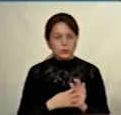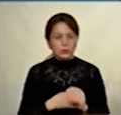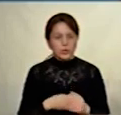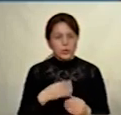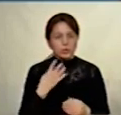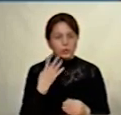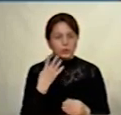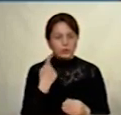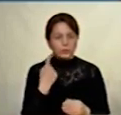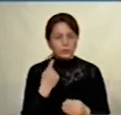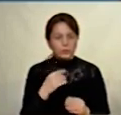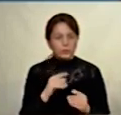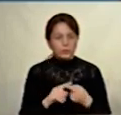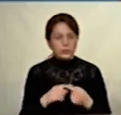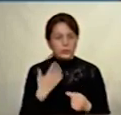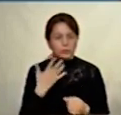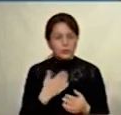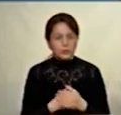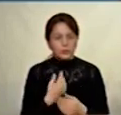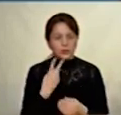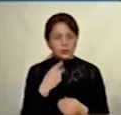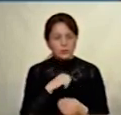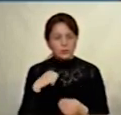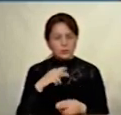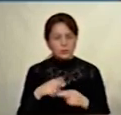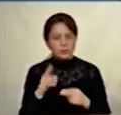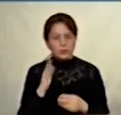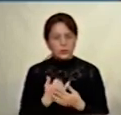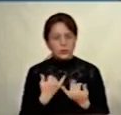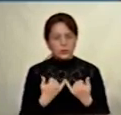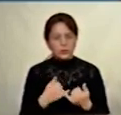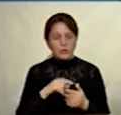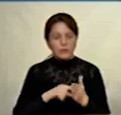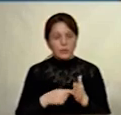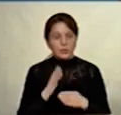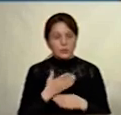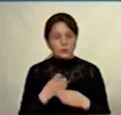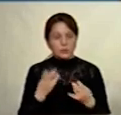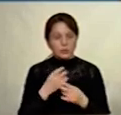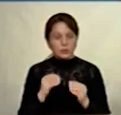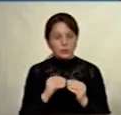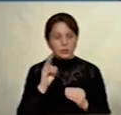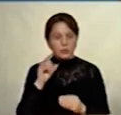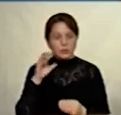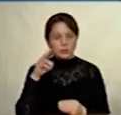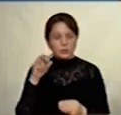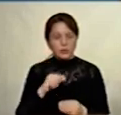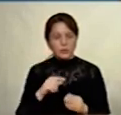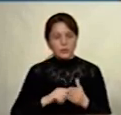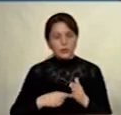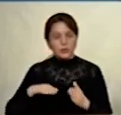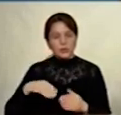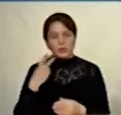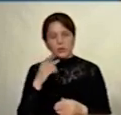5, 2. Endi esa virgul ajratishimiz kerak. 10lik asrda virguldan keyin mana ikkita